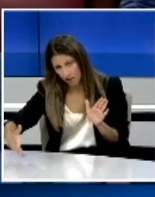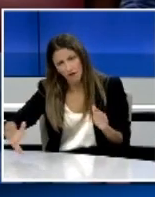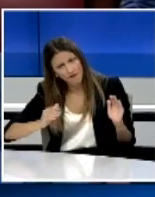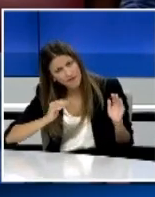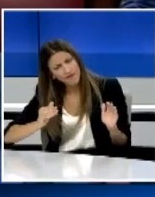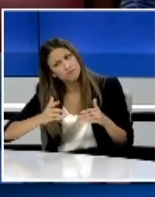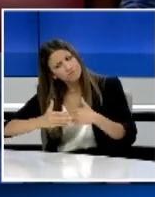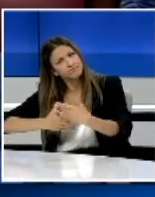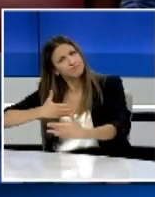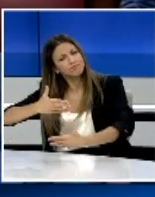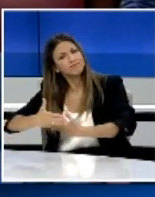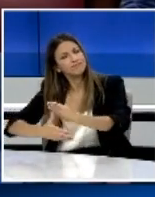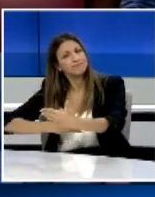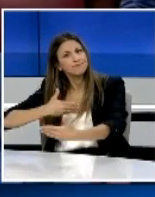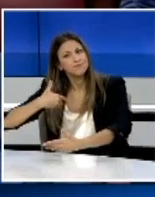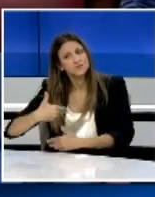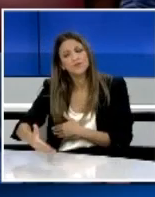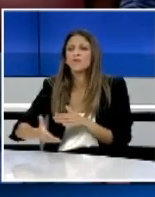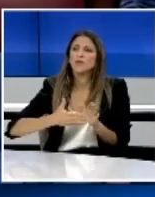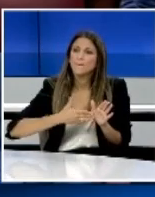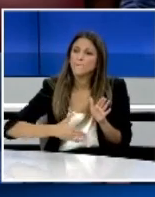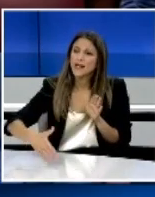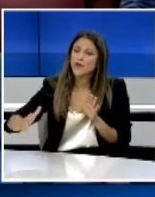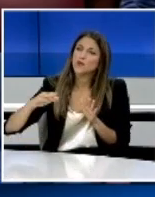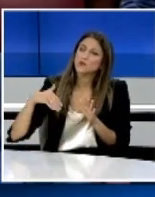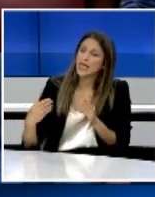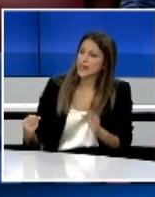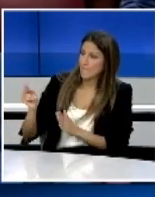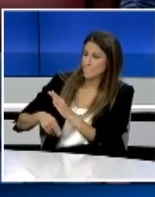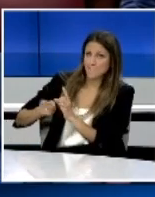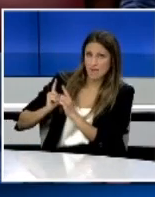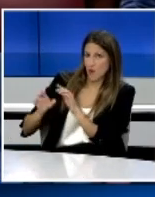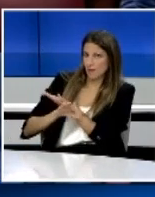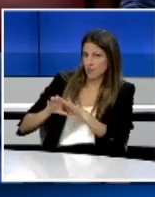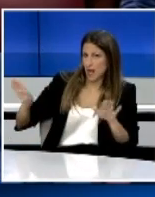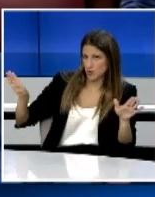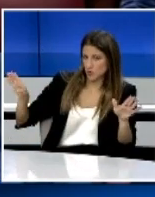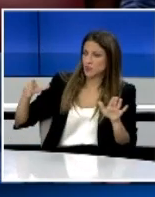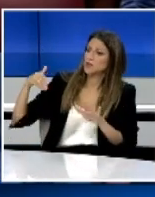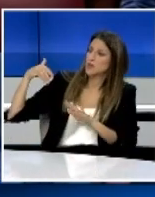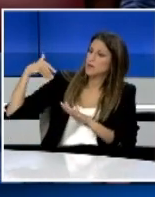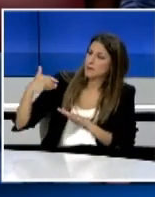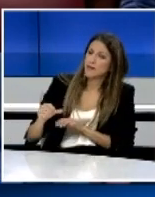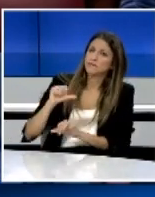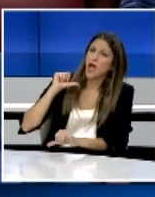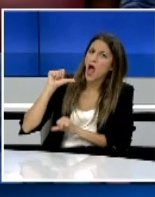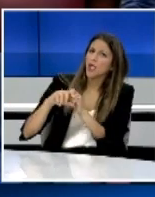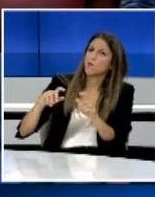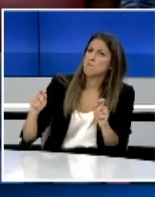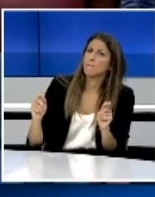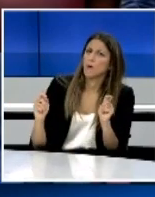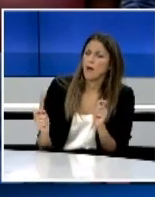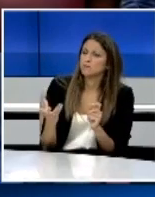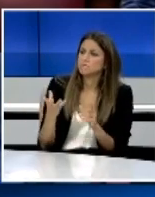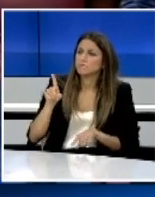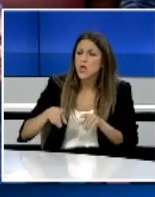Βρισκόμαστε στην μετέπειτα περίοδο, μετά τα μνημόνια είχαμε μια καθοριστική τομή. Οι παρατάξεις που